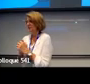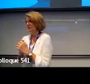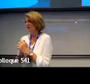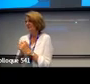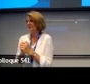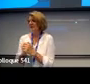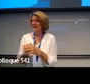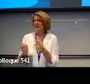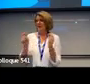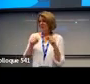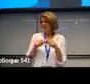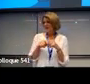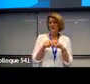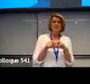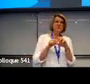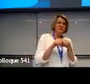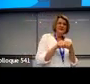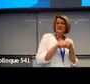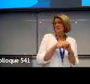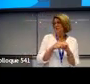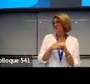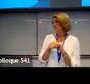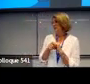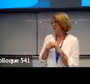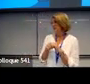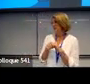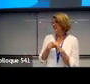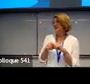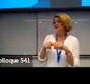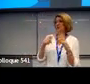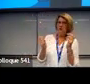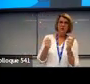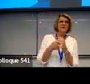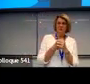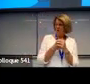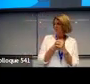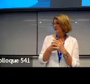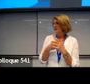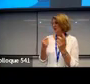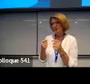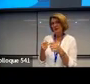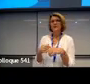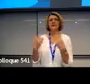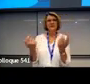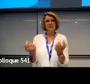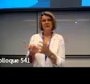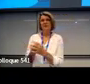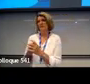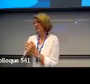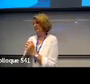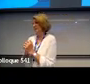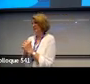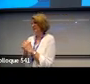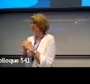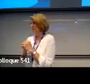par les étudiants, la comparaison de l'utilisation de Wikipédia et d'autres encyclopédies en ligne